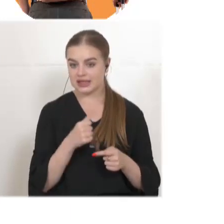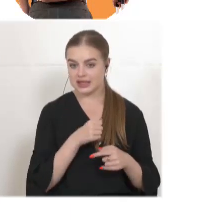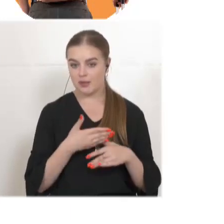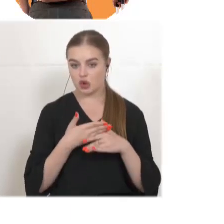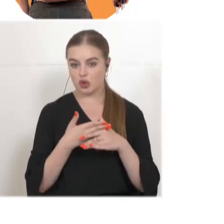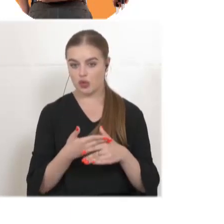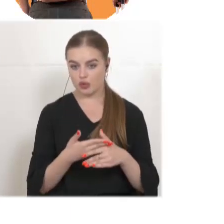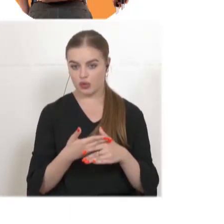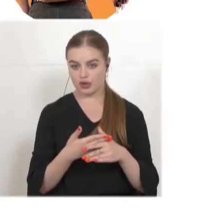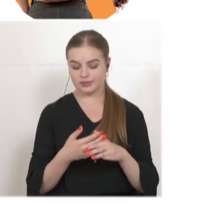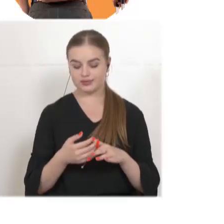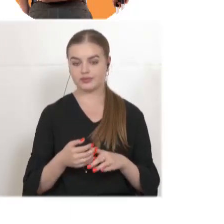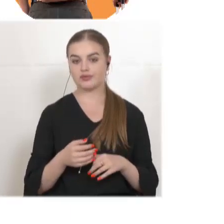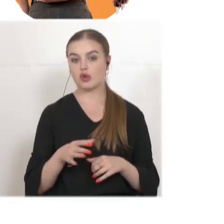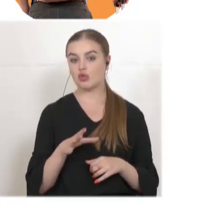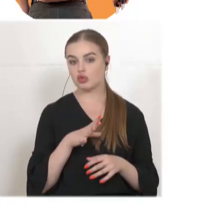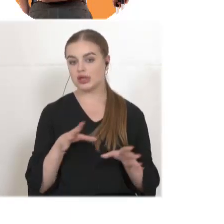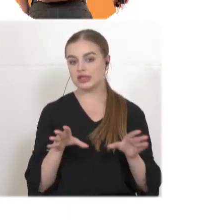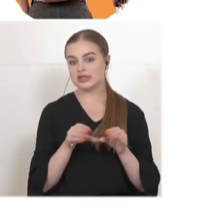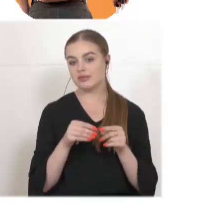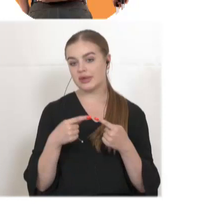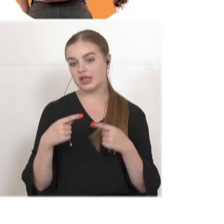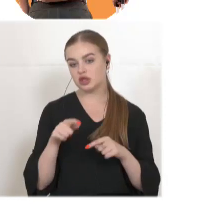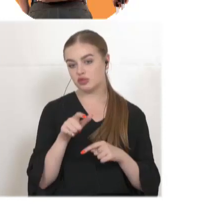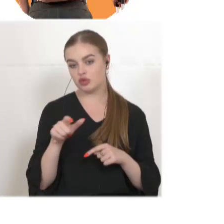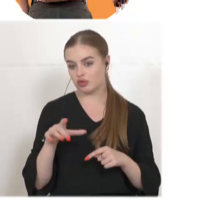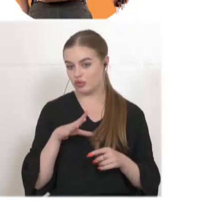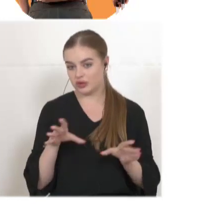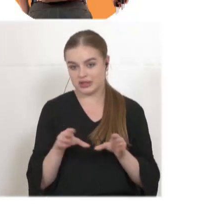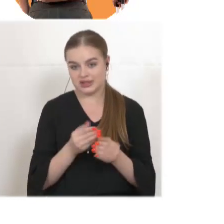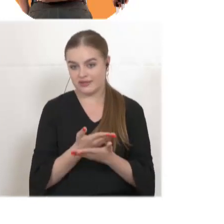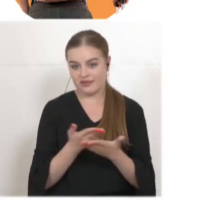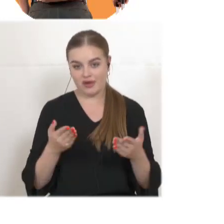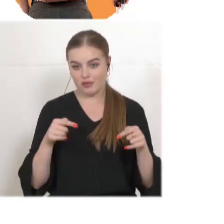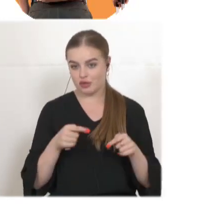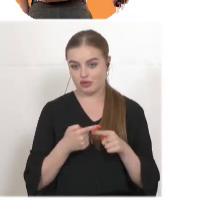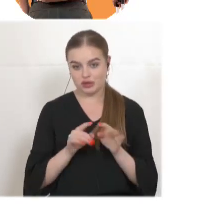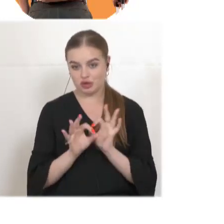самодопомога. Бути з іншими людьми. Бути з вами тут – це чудово.